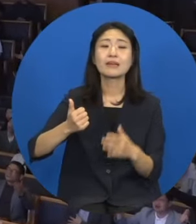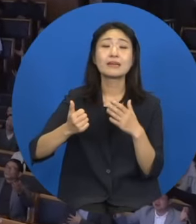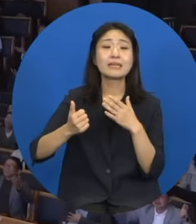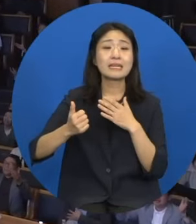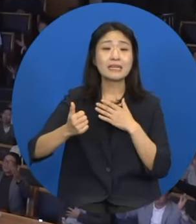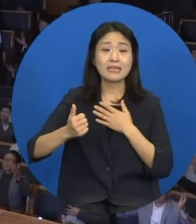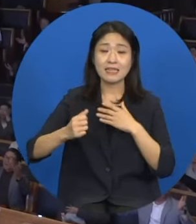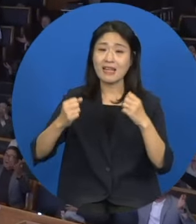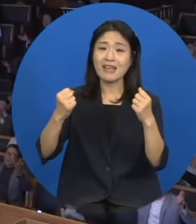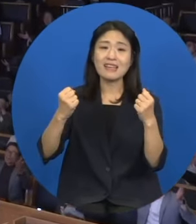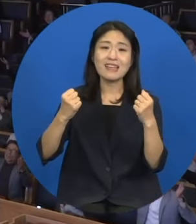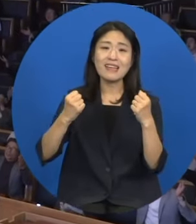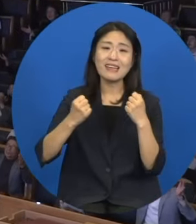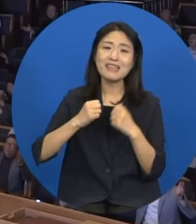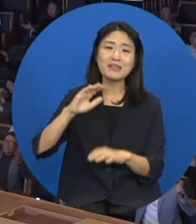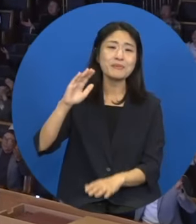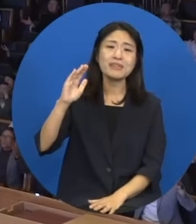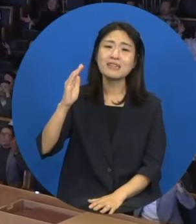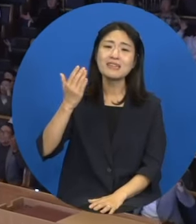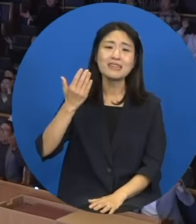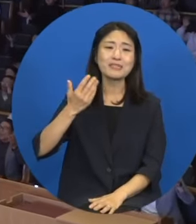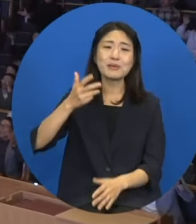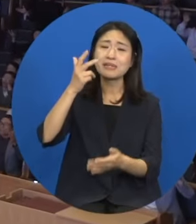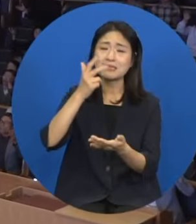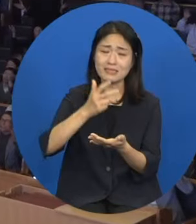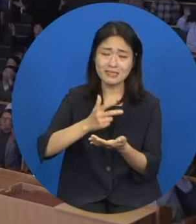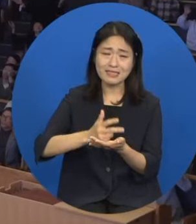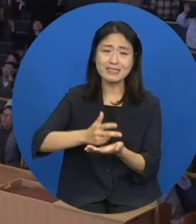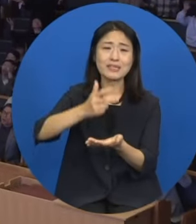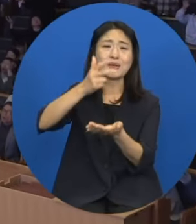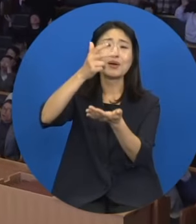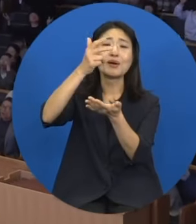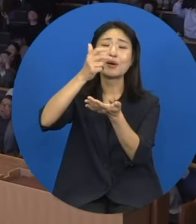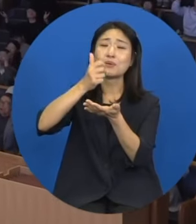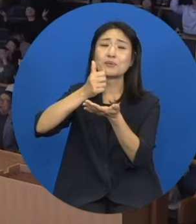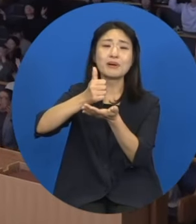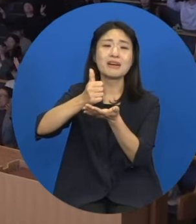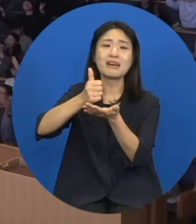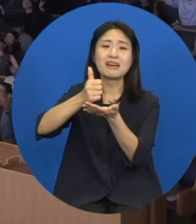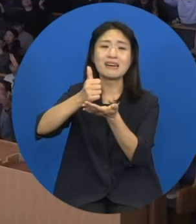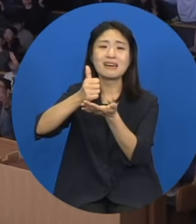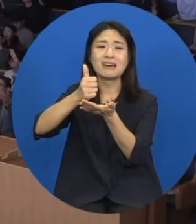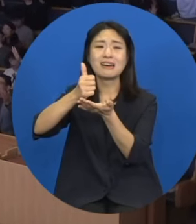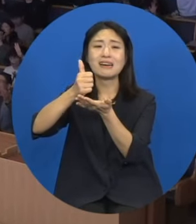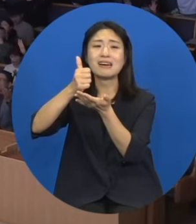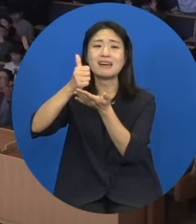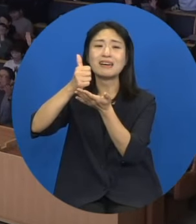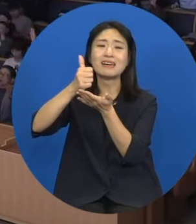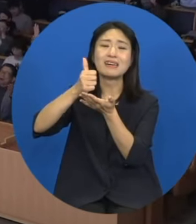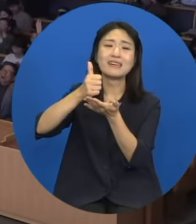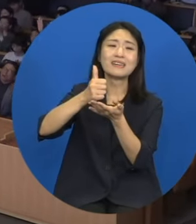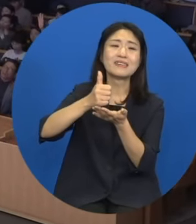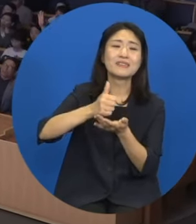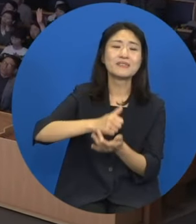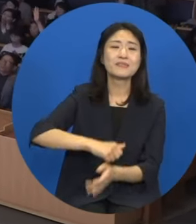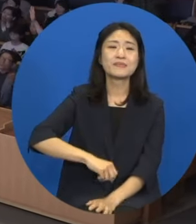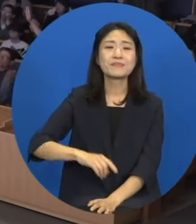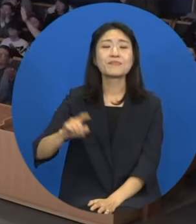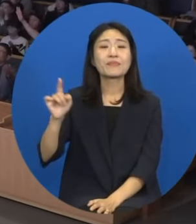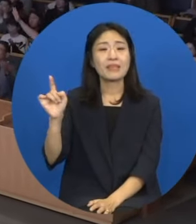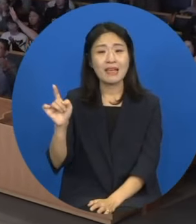소망 나의 힘이 되신 여호와 내 맘이 두려워 말라